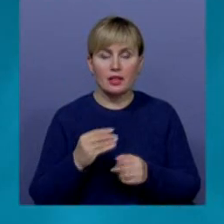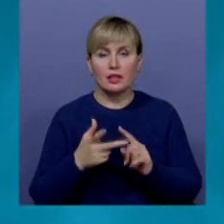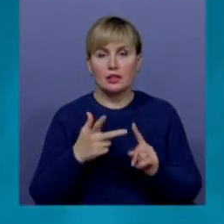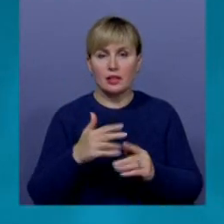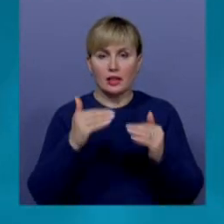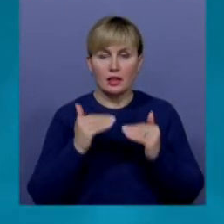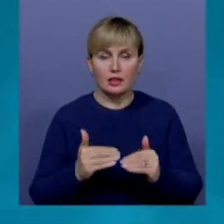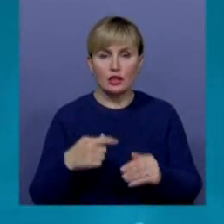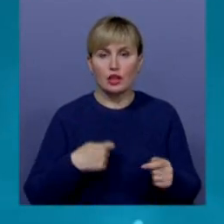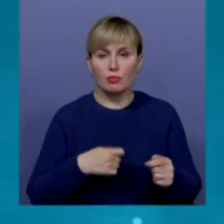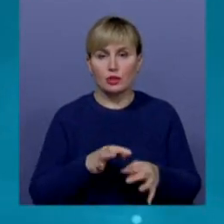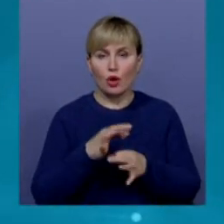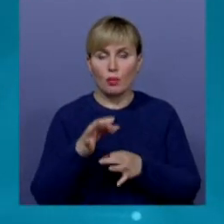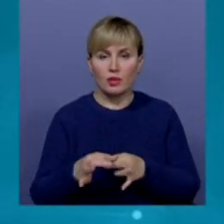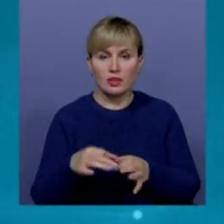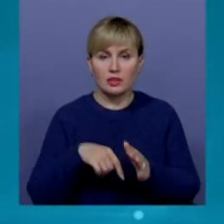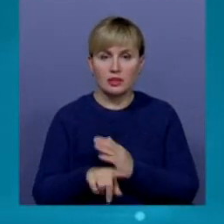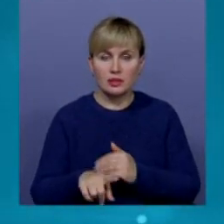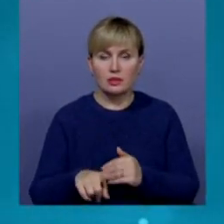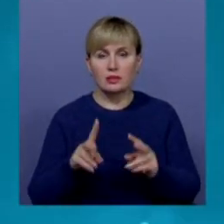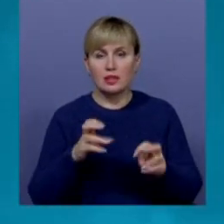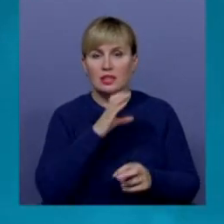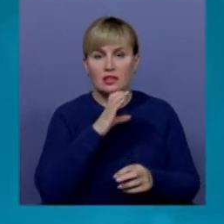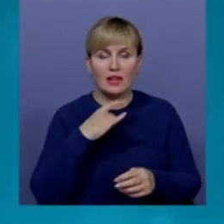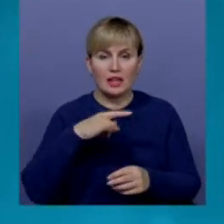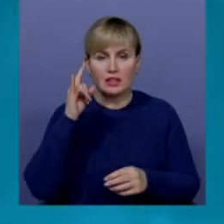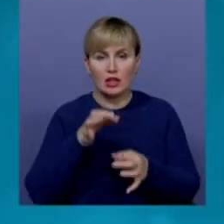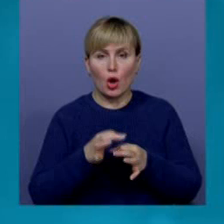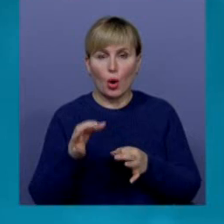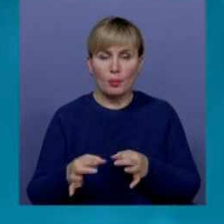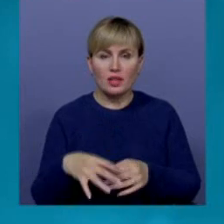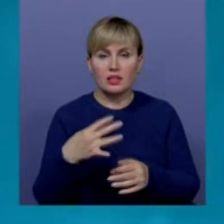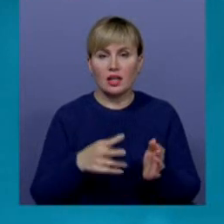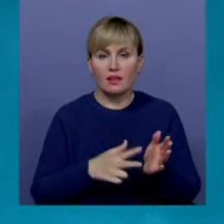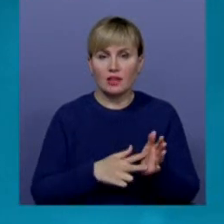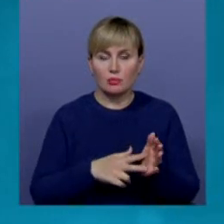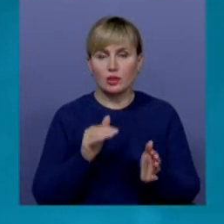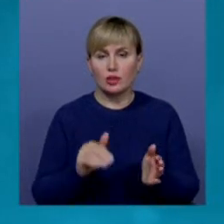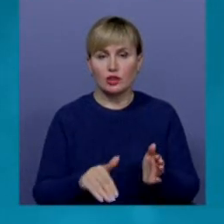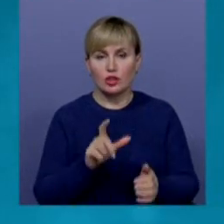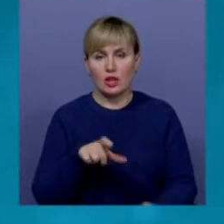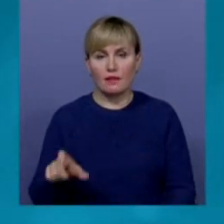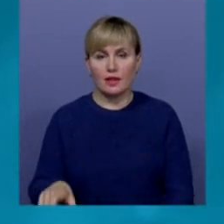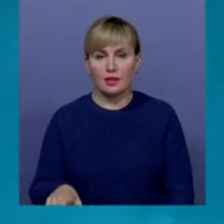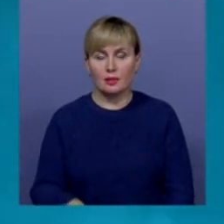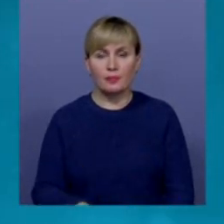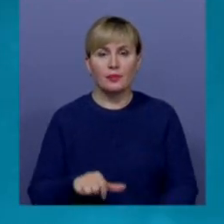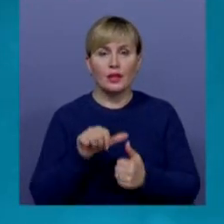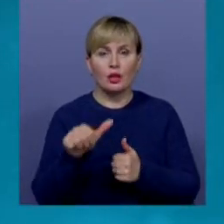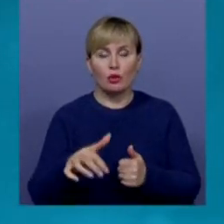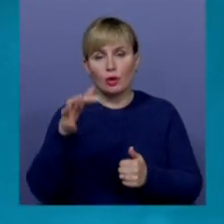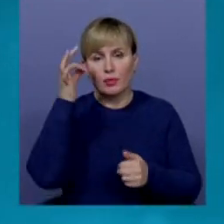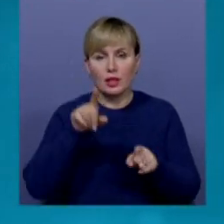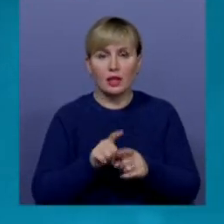строчку замыкает Жамбылская область. В аутсайдерах рейтинга – Северо-Казахстанская область с 48 тысячами человек. Помимо